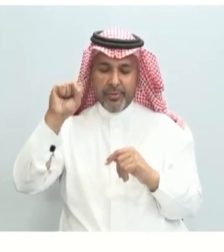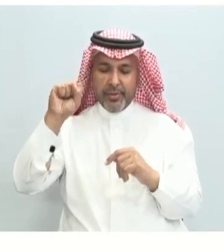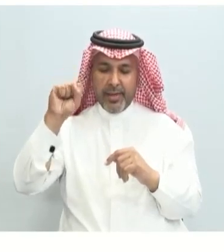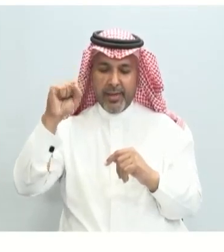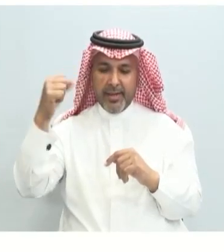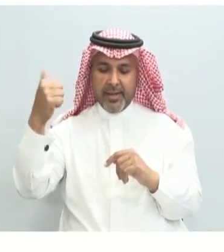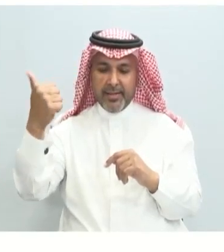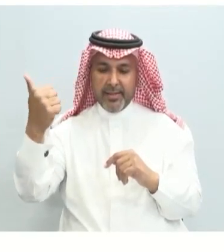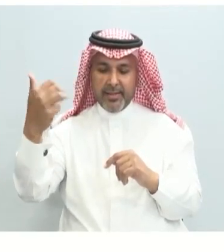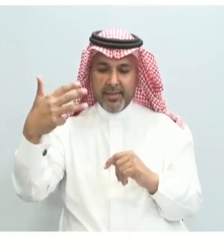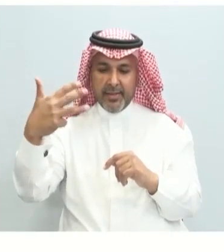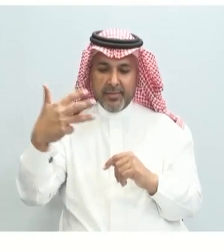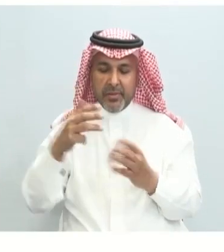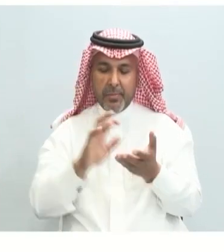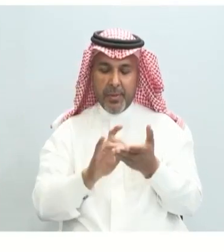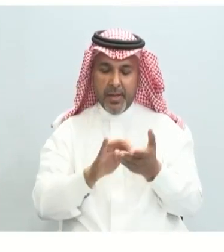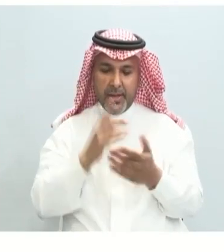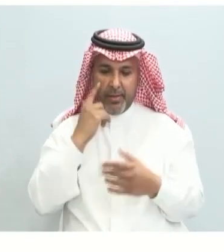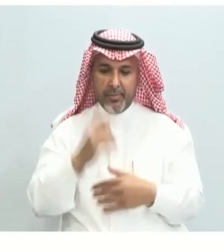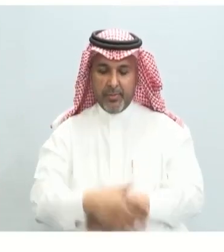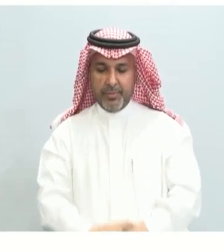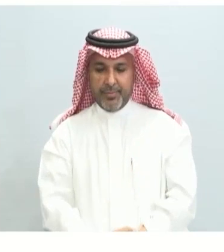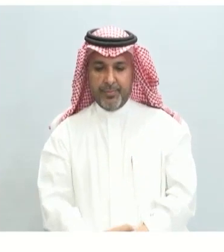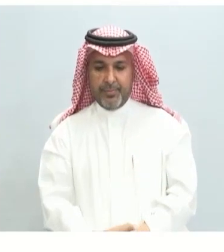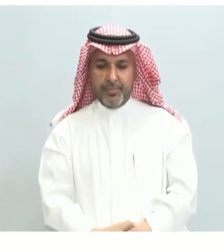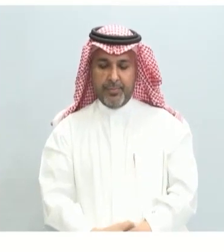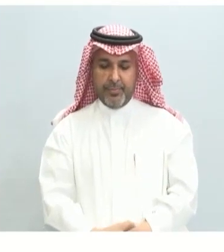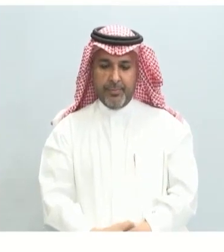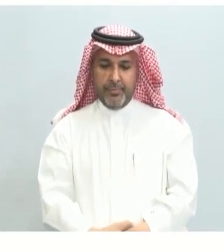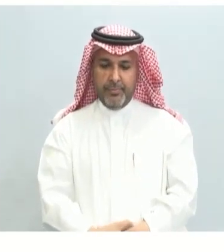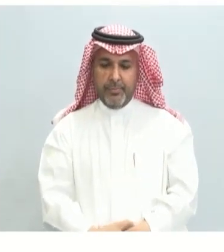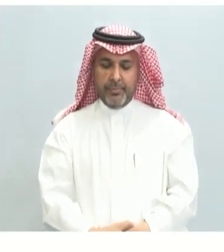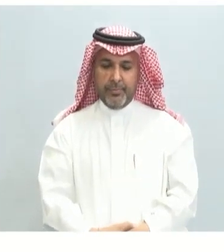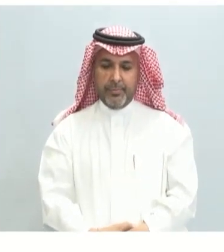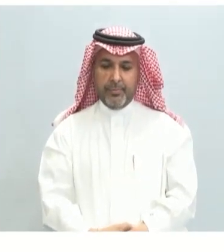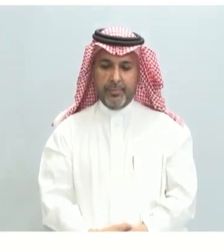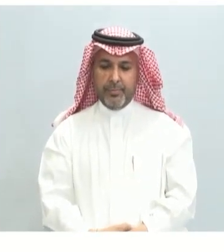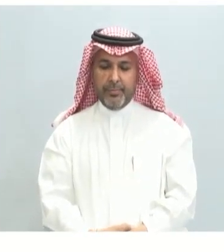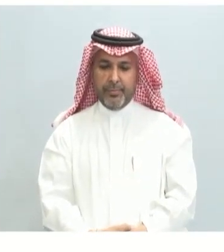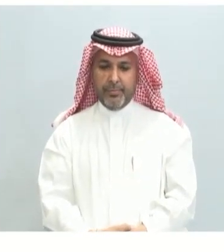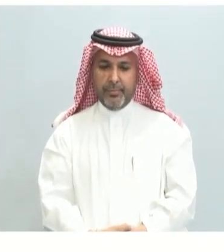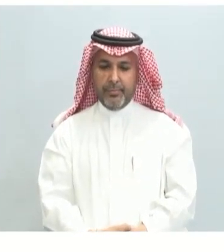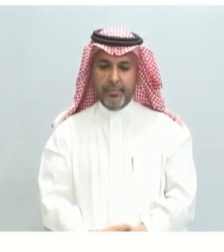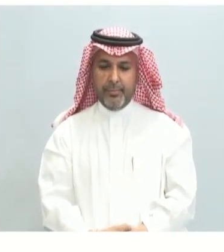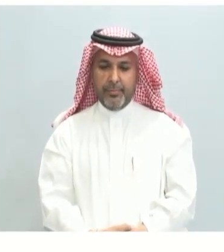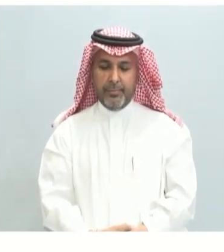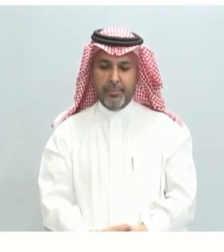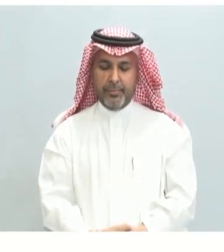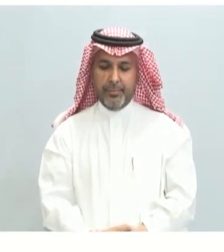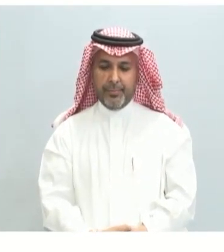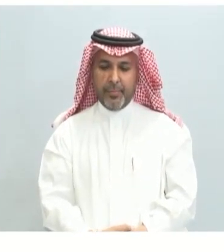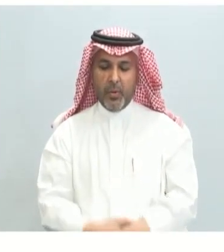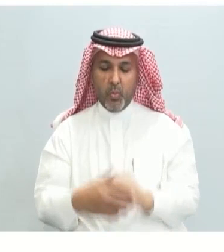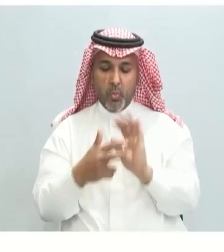وطبعا نستخدم الاله الحاسبه في اجراء الحسابات ققول جذر 5 تربيع زائدا